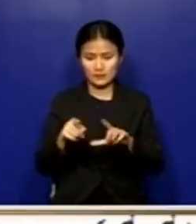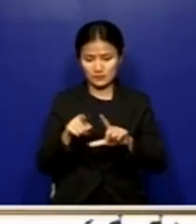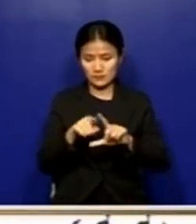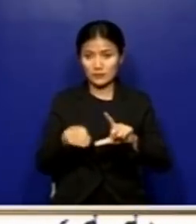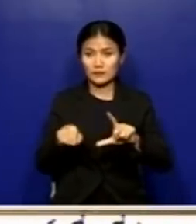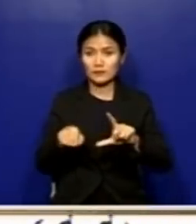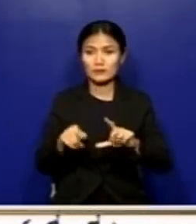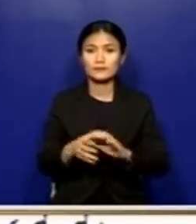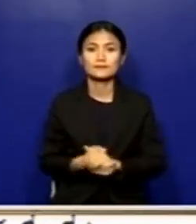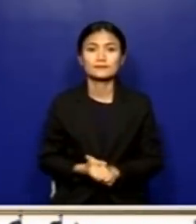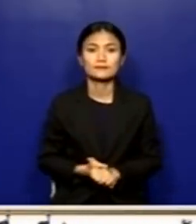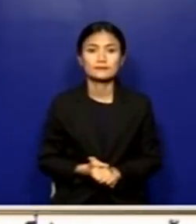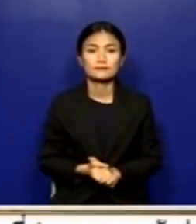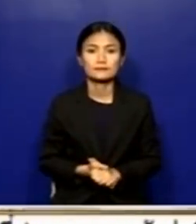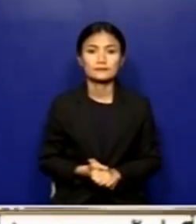ท่านประทานคะ